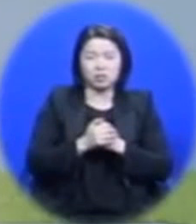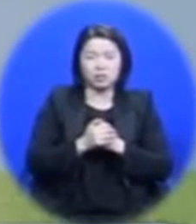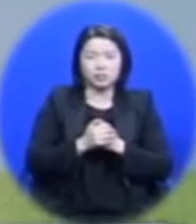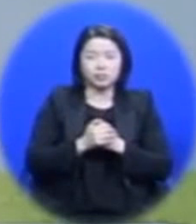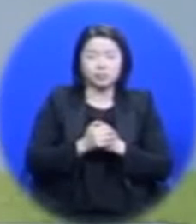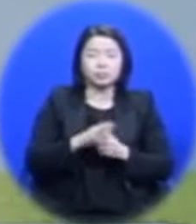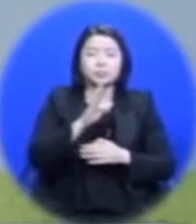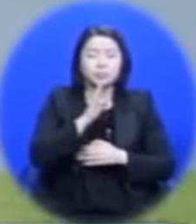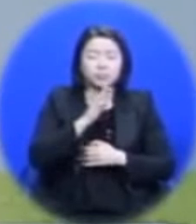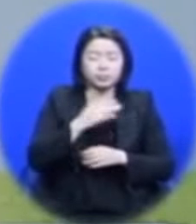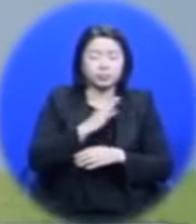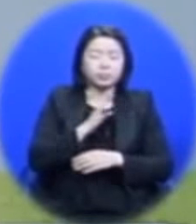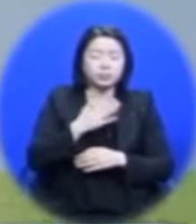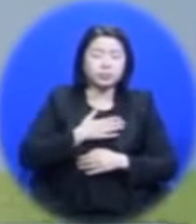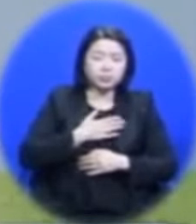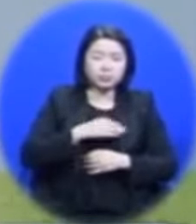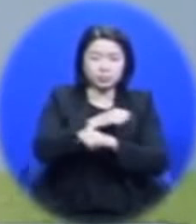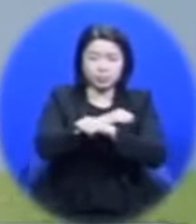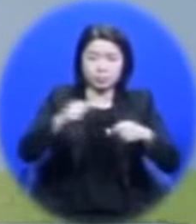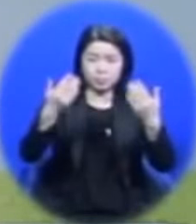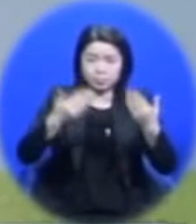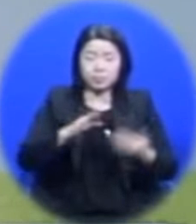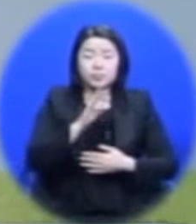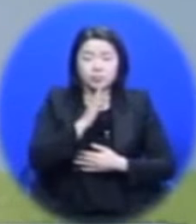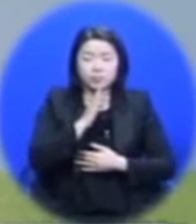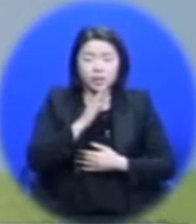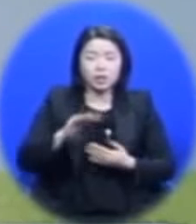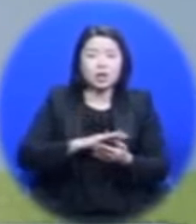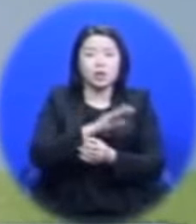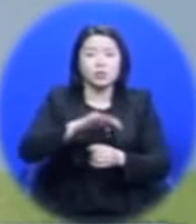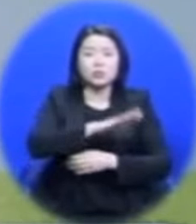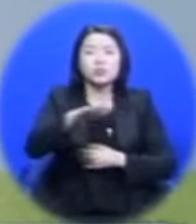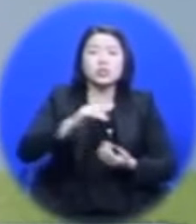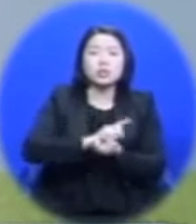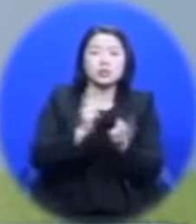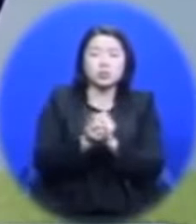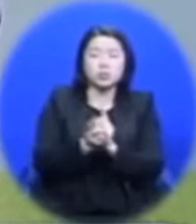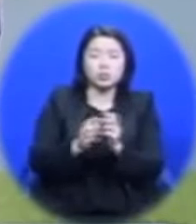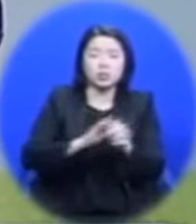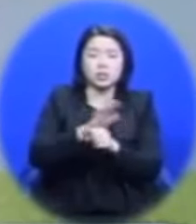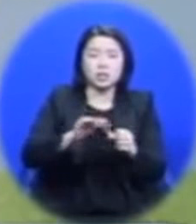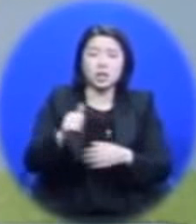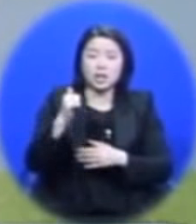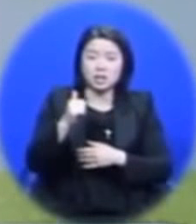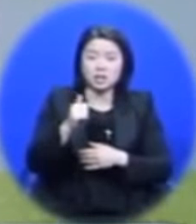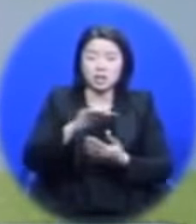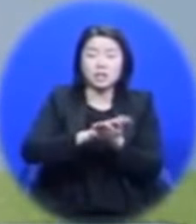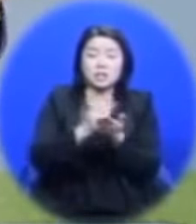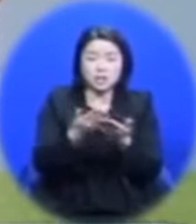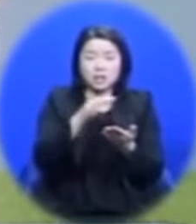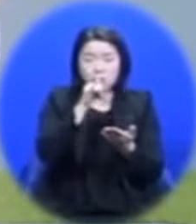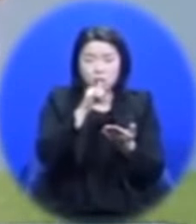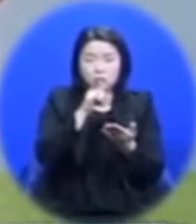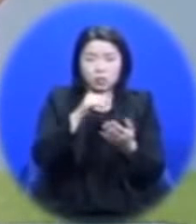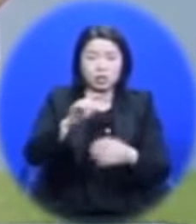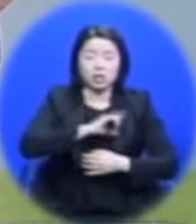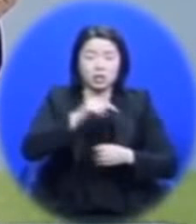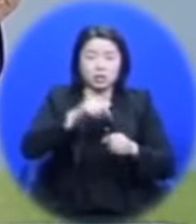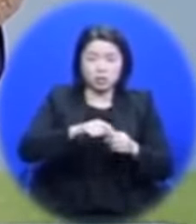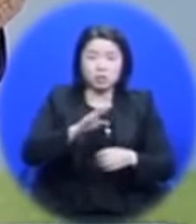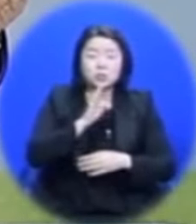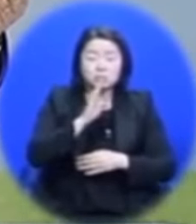정말 나는 용서받은 걸까? 우리 서로 사랑하자. 이번에 책도 나왔습니다. 제목 마음에